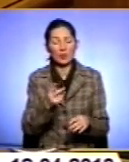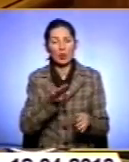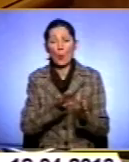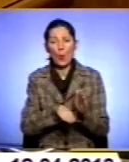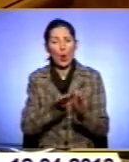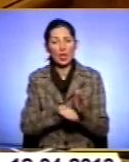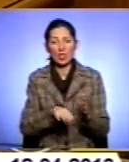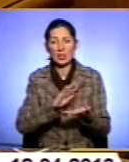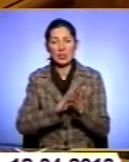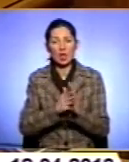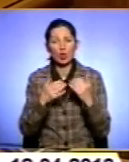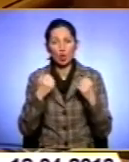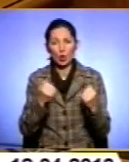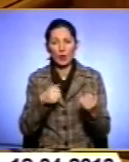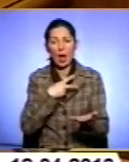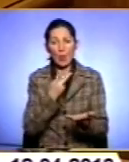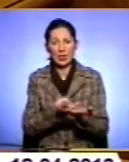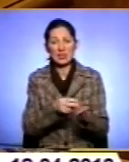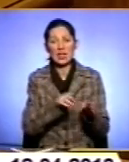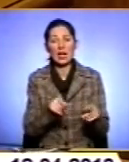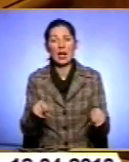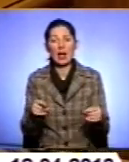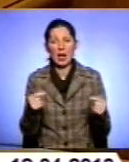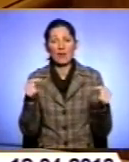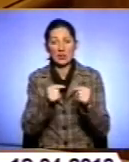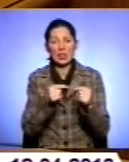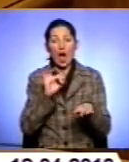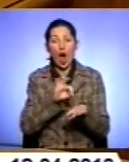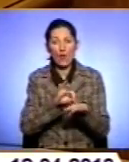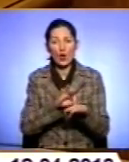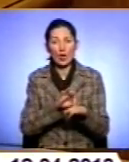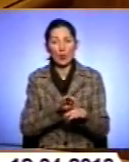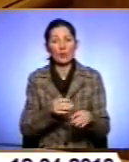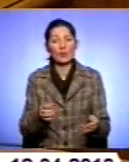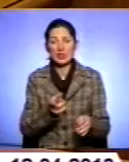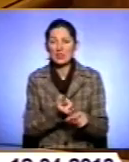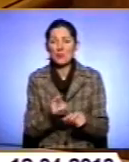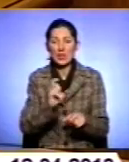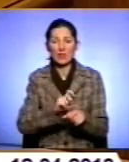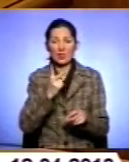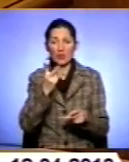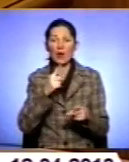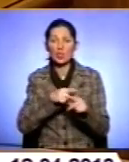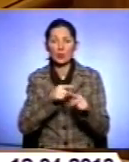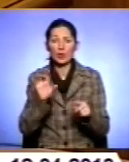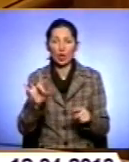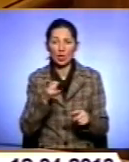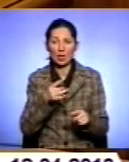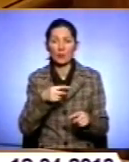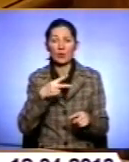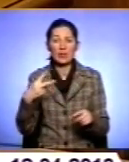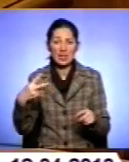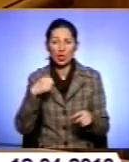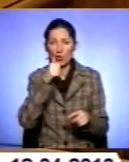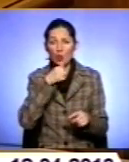здоров'я. Показник визнаних хворими в порівнянні з 87-м роком збільшився у 2,5 рази. У 2000 році